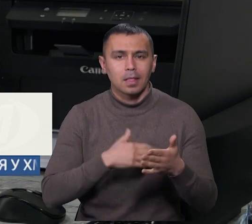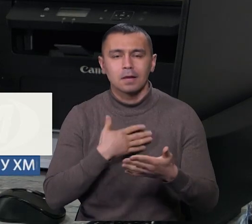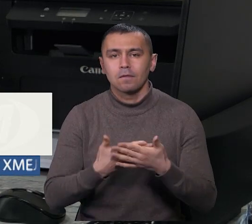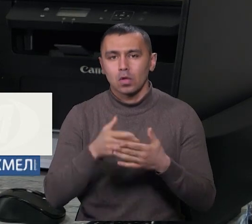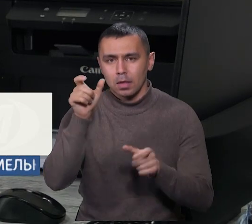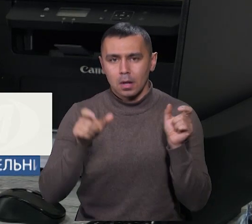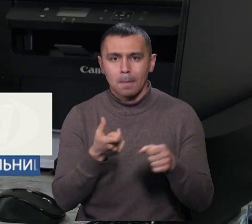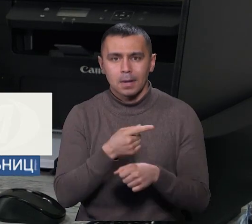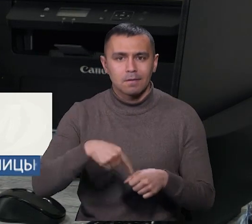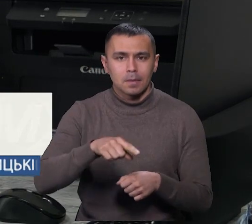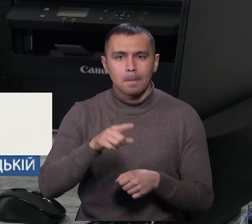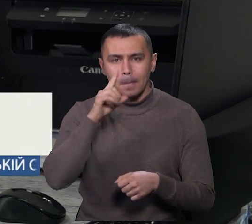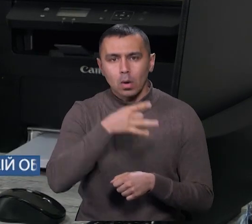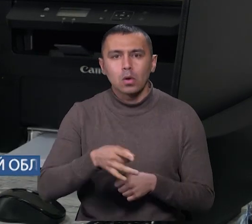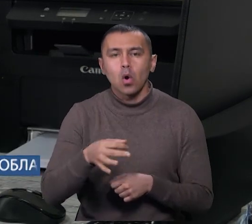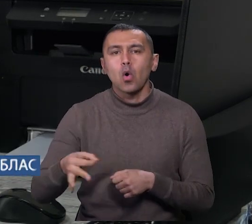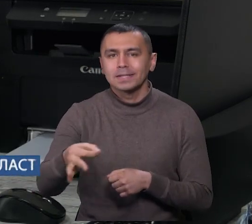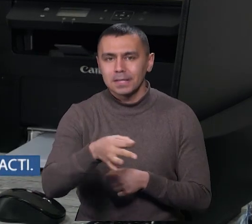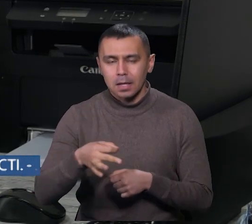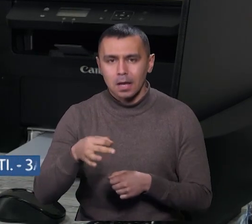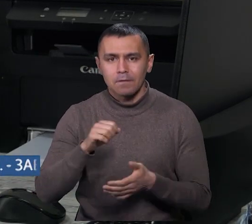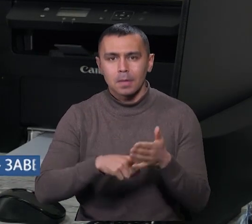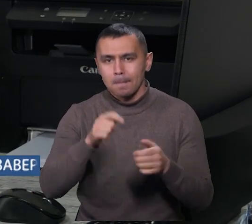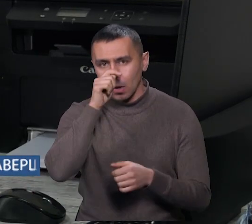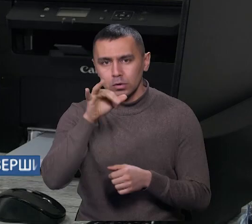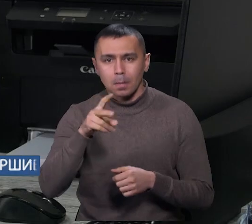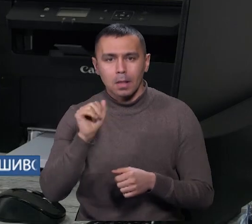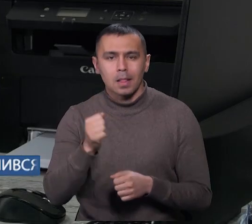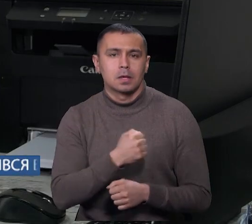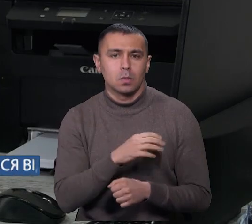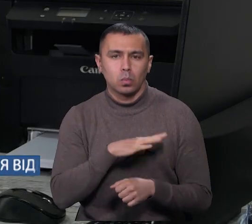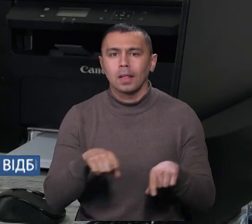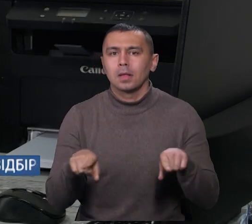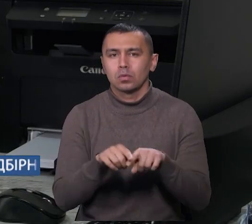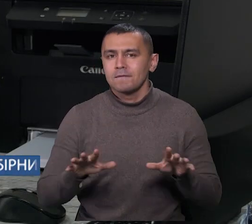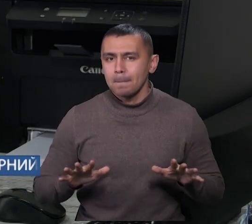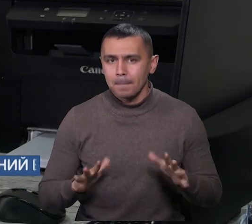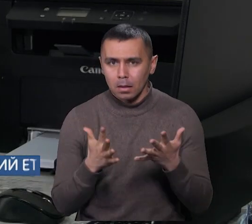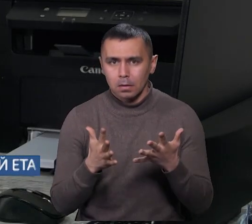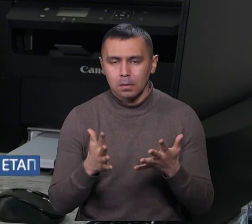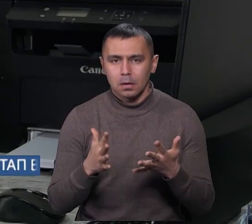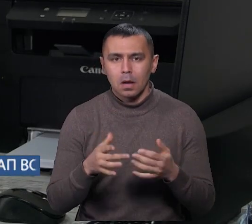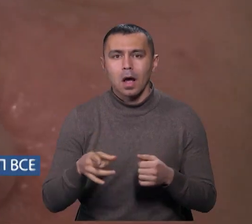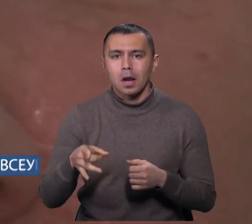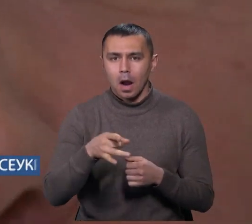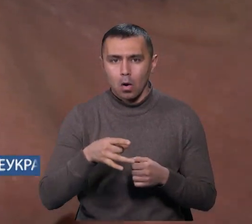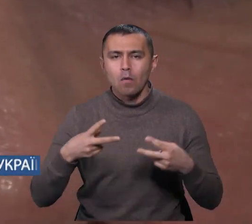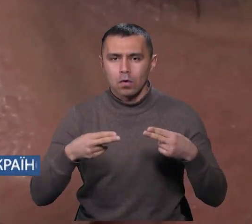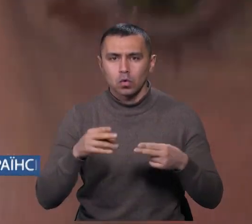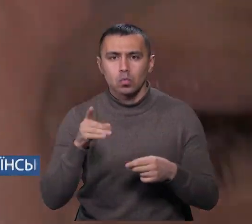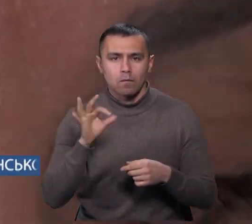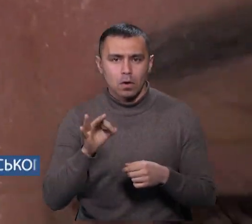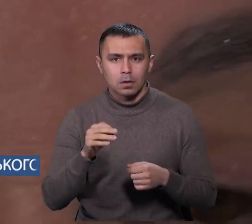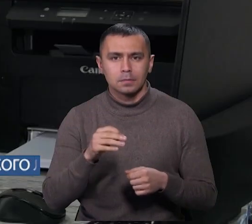основному більше з мікрорайону Озерної, від парку Чекмана, але, на жаль, були також і випадки у Раково, і у Дубово. Тварини